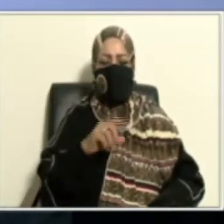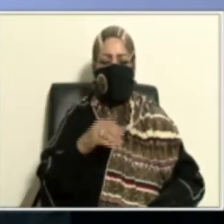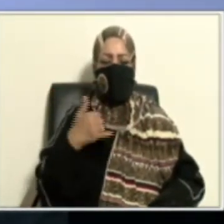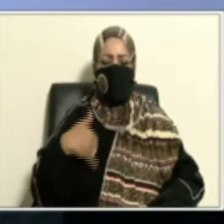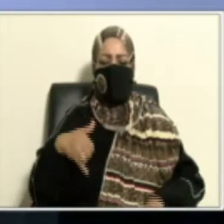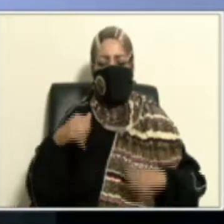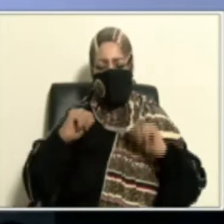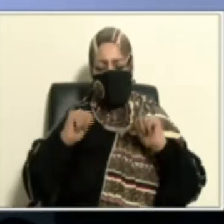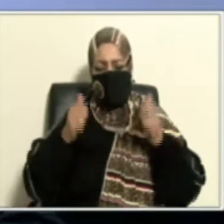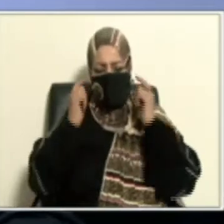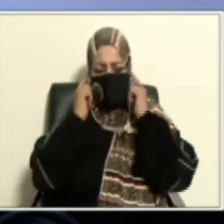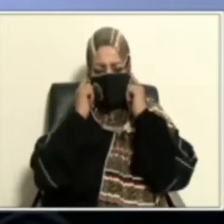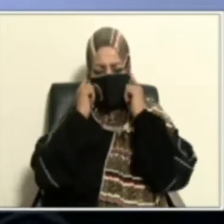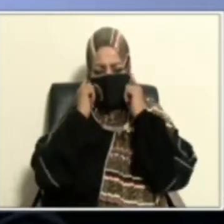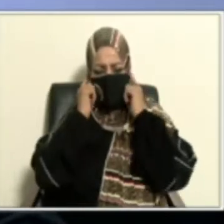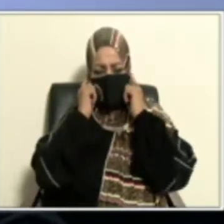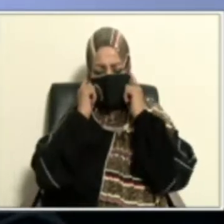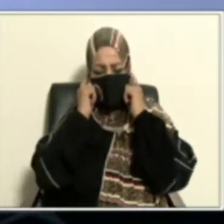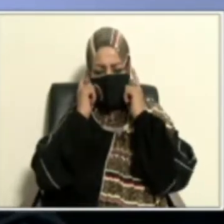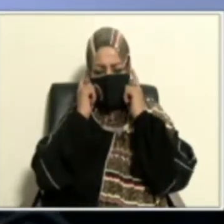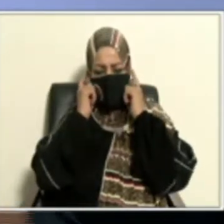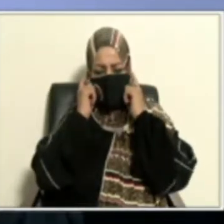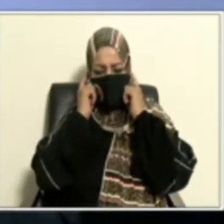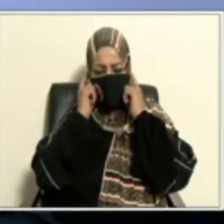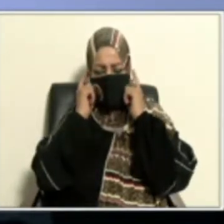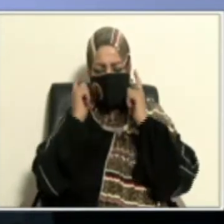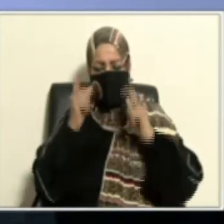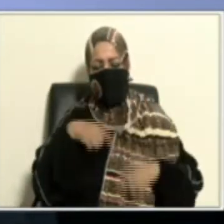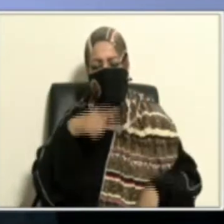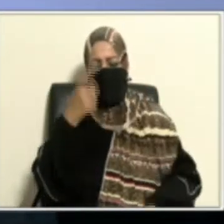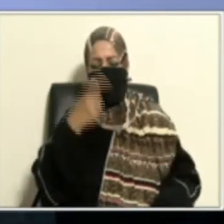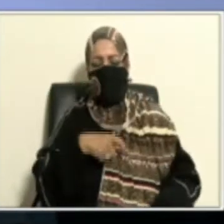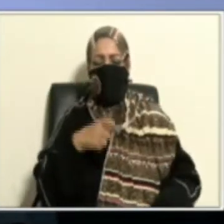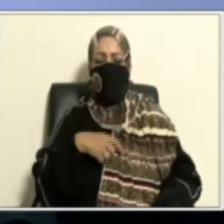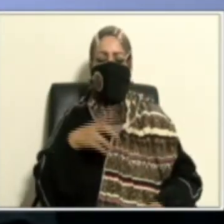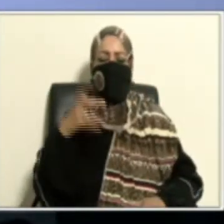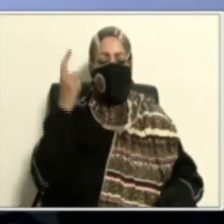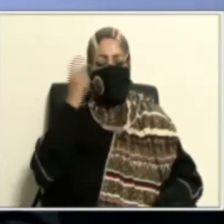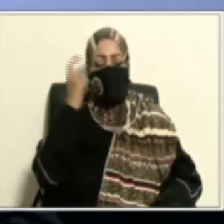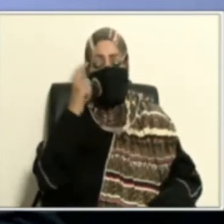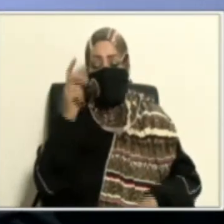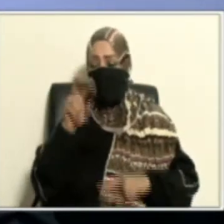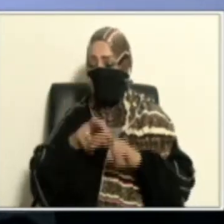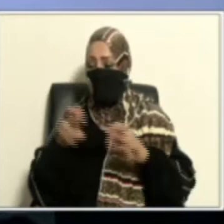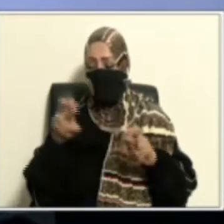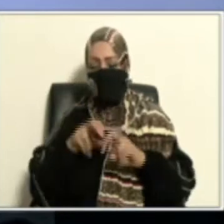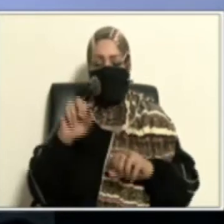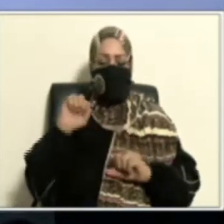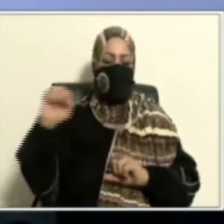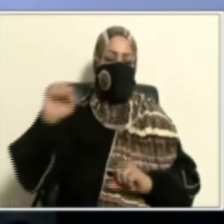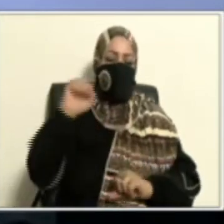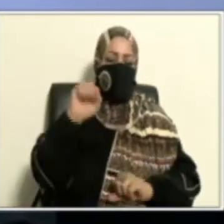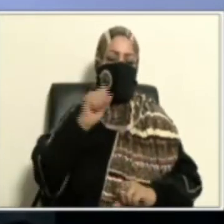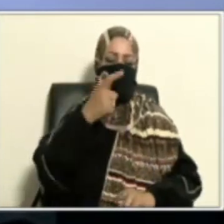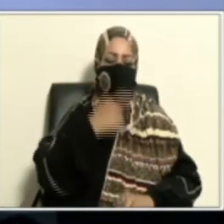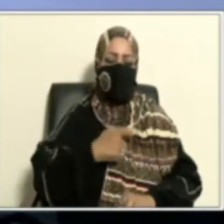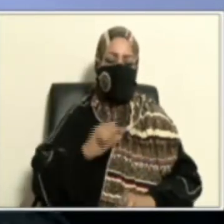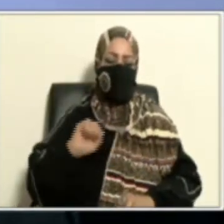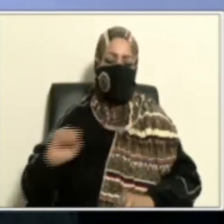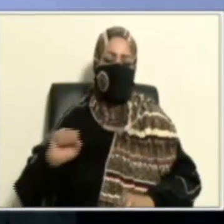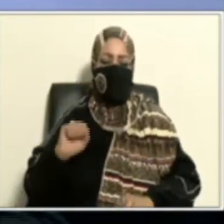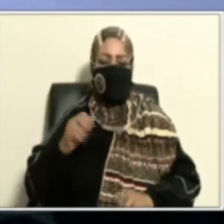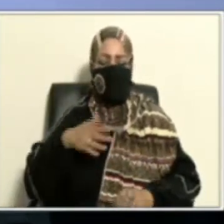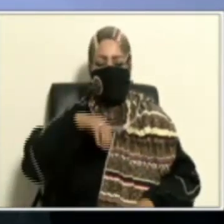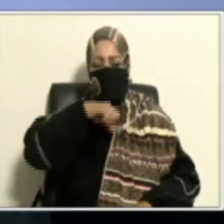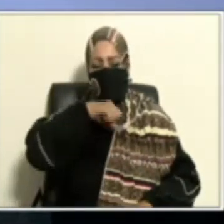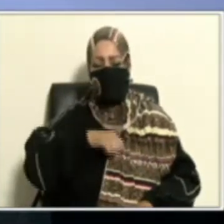هذا الباب. فمسألة الحديث فيها اهتمام، هو مش ما فيهاش، يعني نجد الآن كثيرا من المسابقات